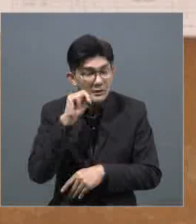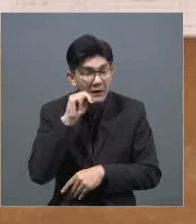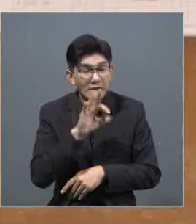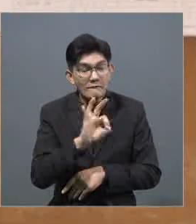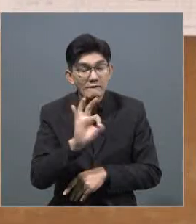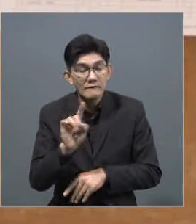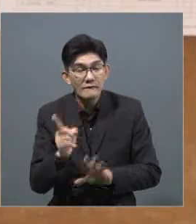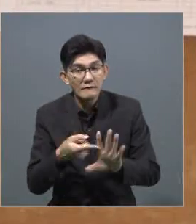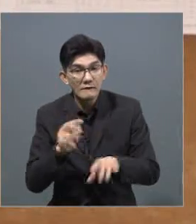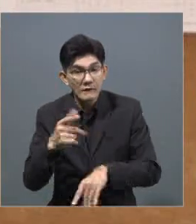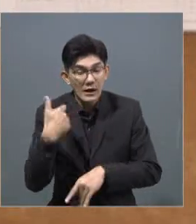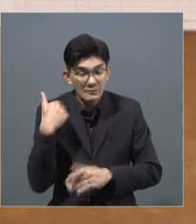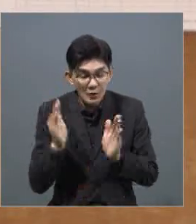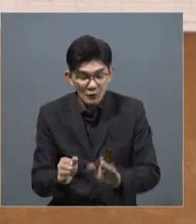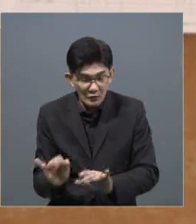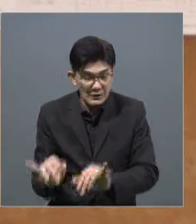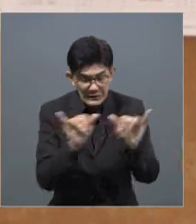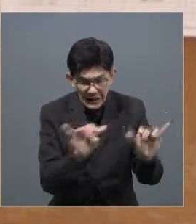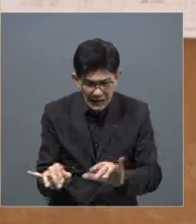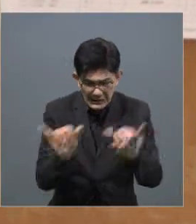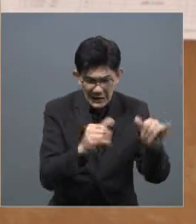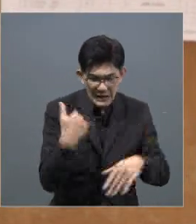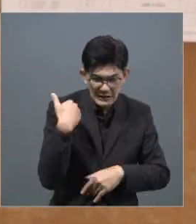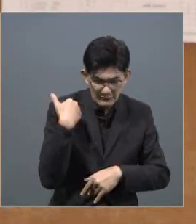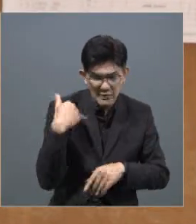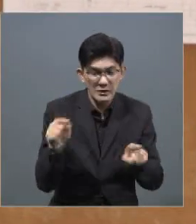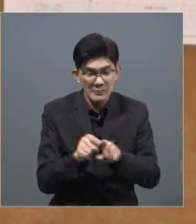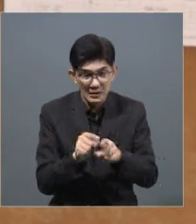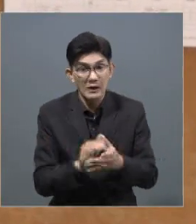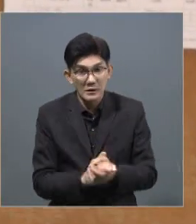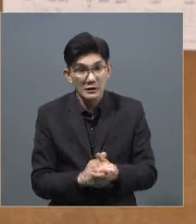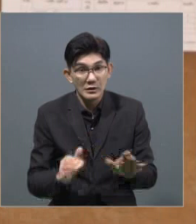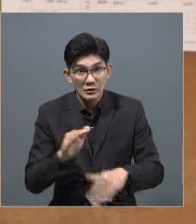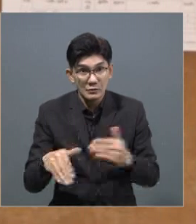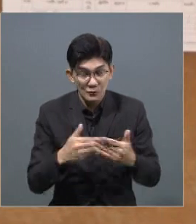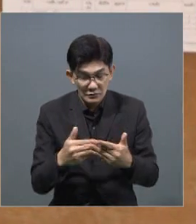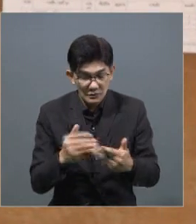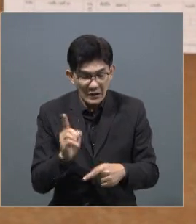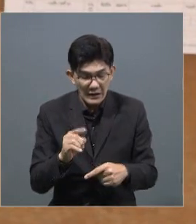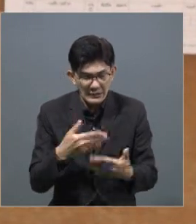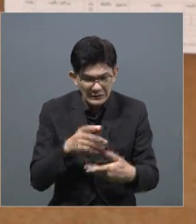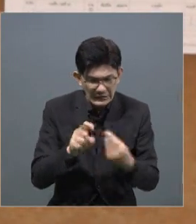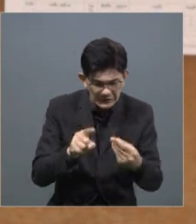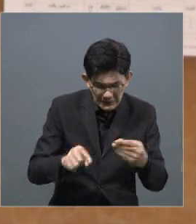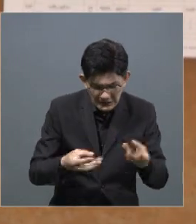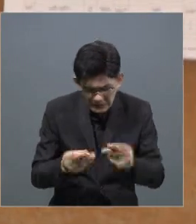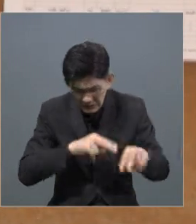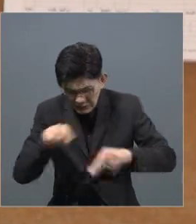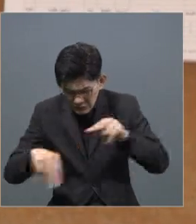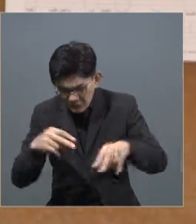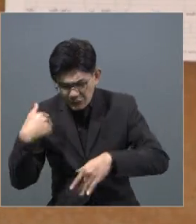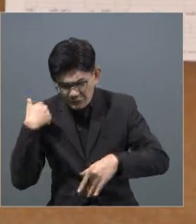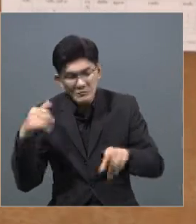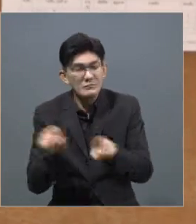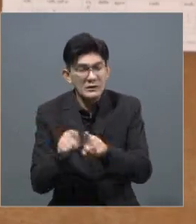จะต้องช่วยอพยพคนและก็ดูแลในพื้นที่ของลาบลุ่มแม่น้ำกับในพื้นที่เขตเศรษฐกิจของเราตอนนี้ทุกคนช่วยกันเต็ม